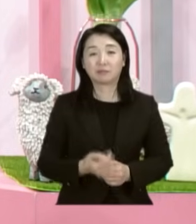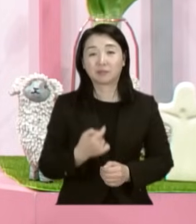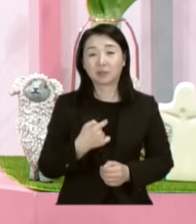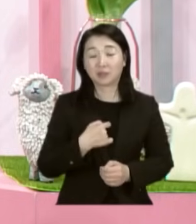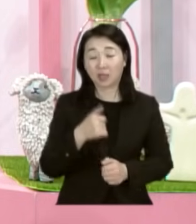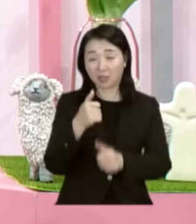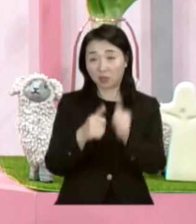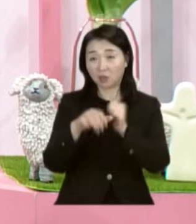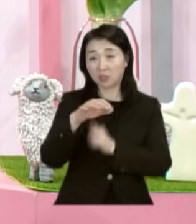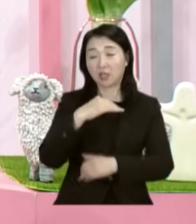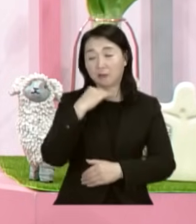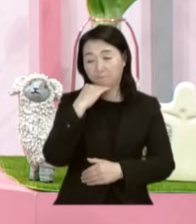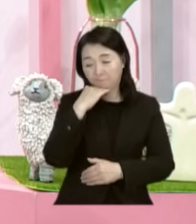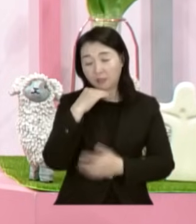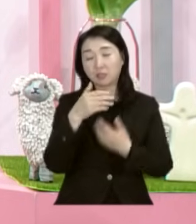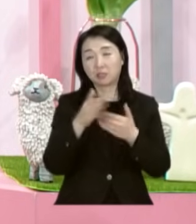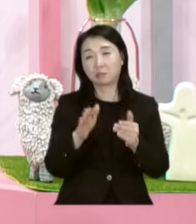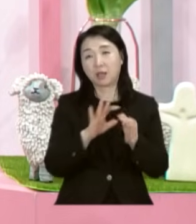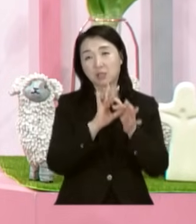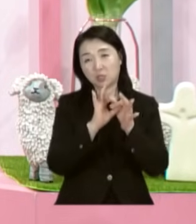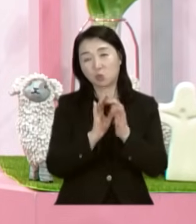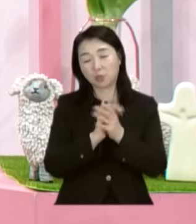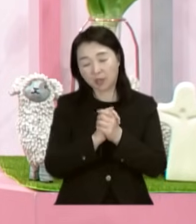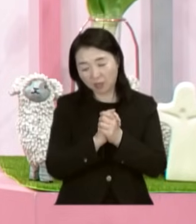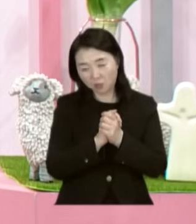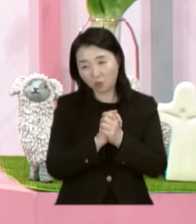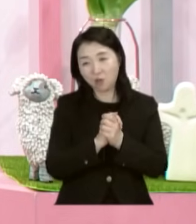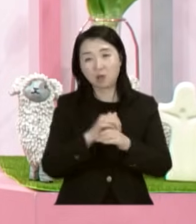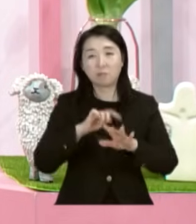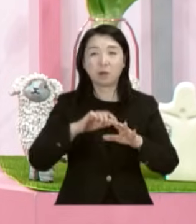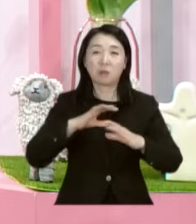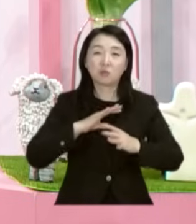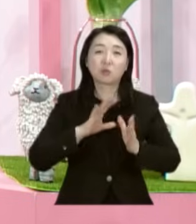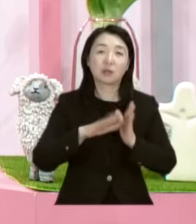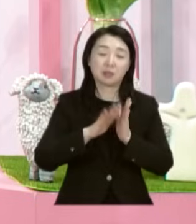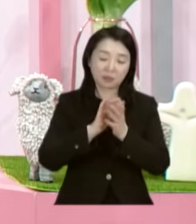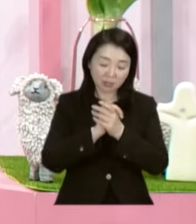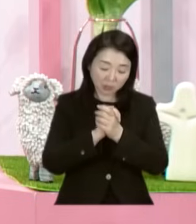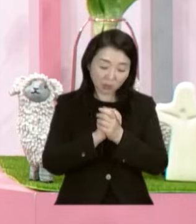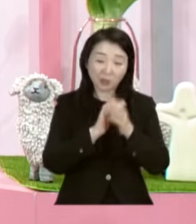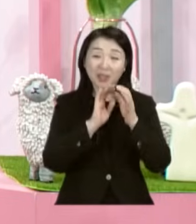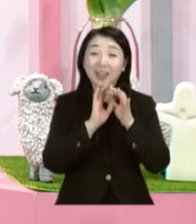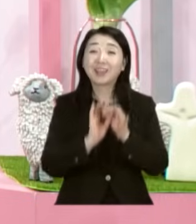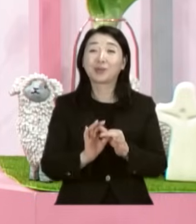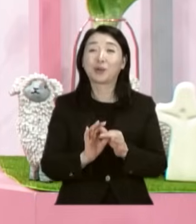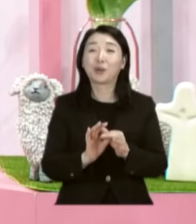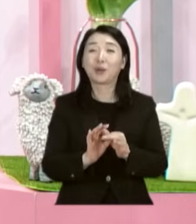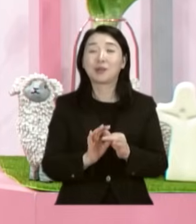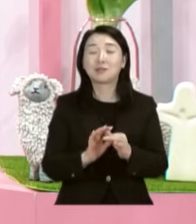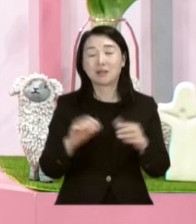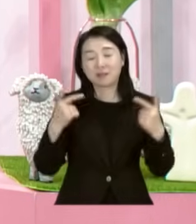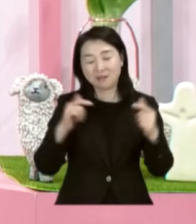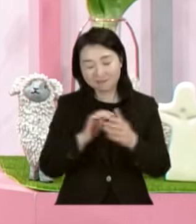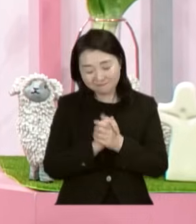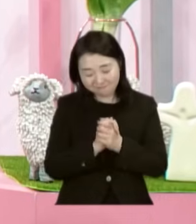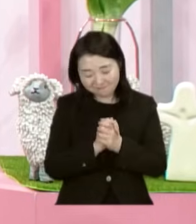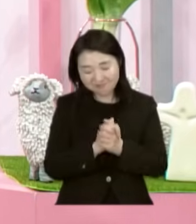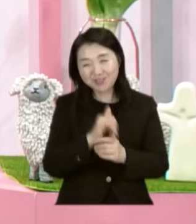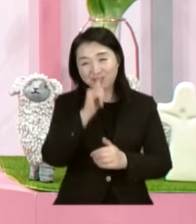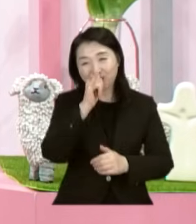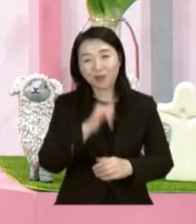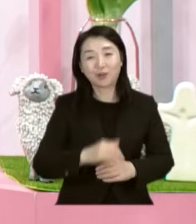이제 경기장 대기실에서 계속 기도를 했어요 두려운 마음이 들 때마다 기도를 했거든요 그러면 얼마나 많이 기도를